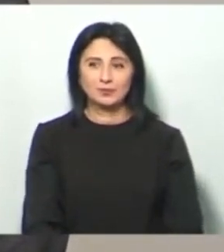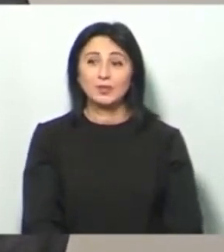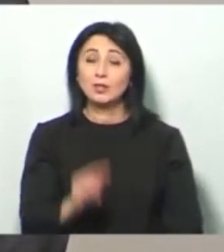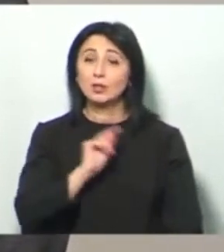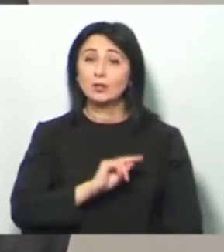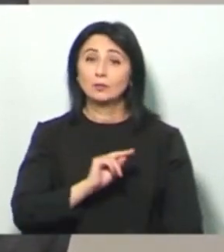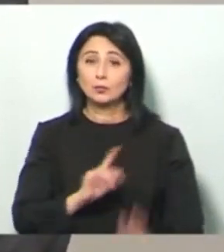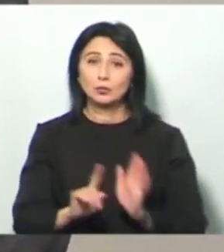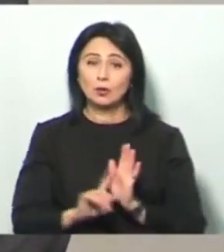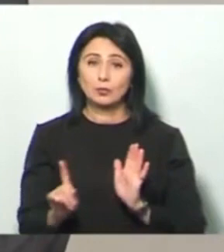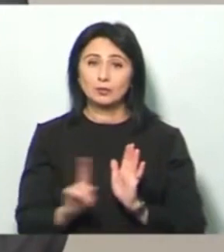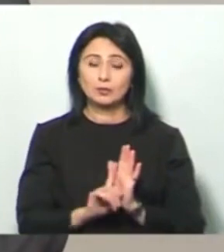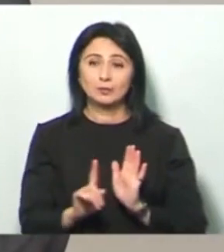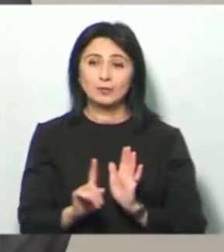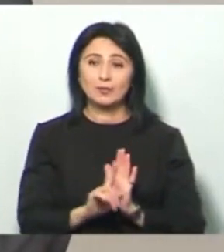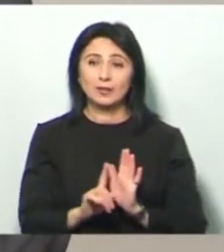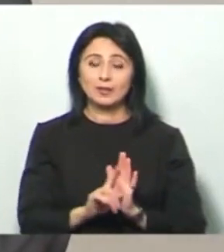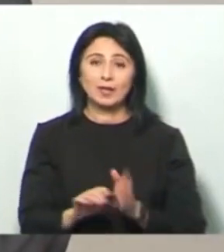მუშაობდი